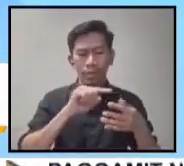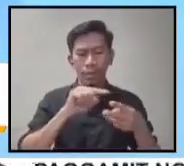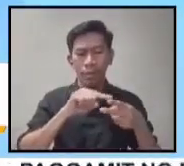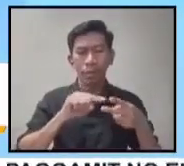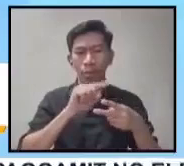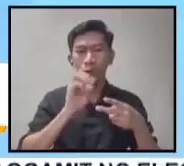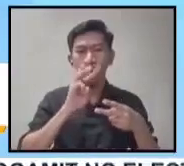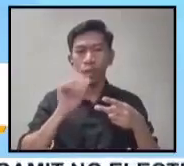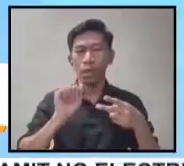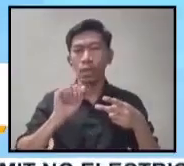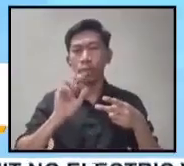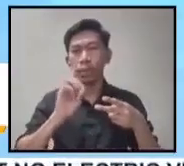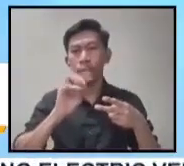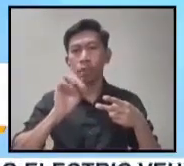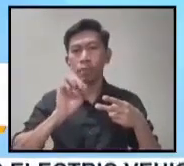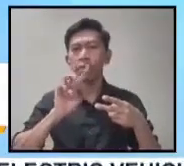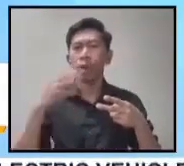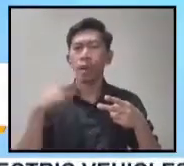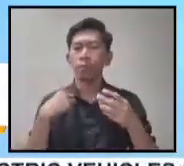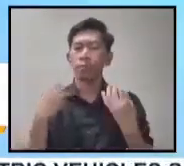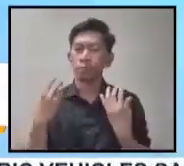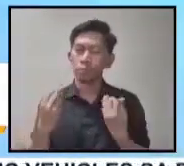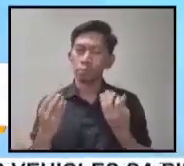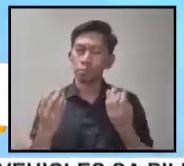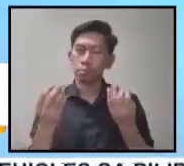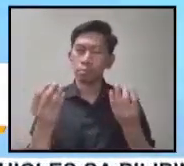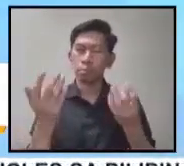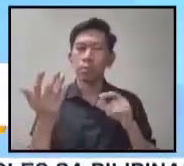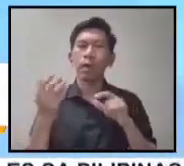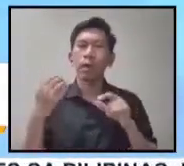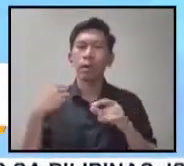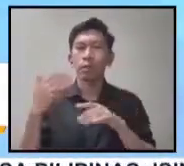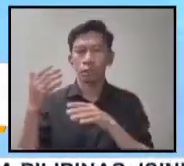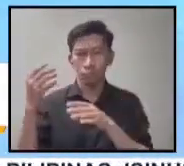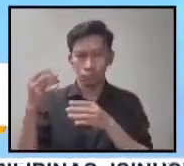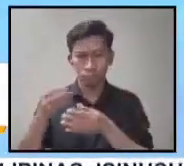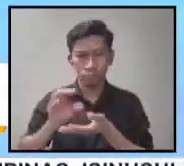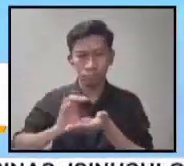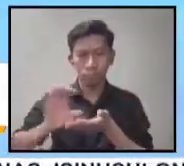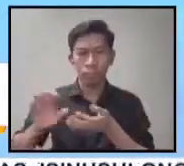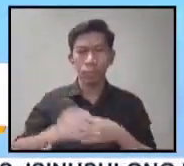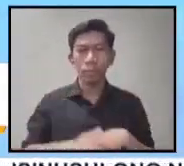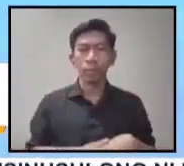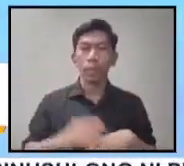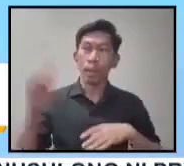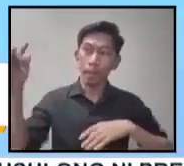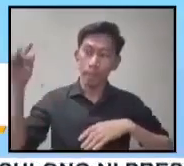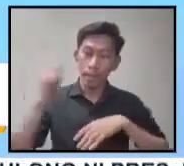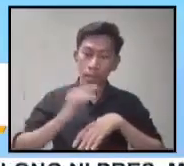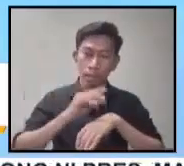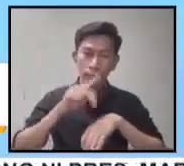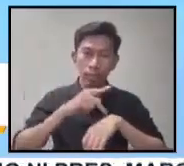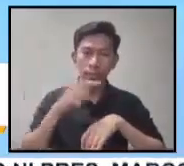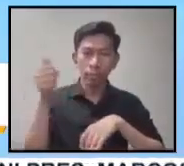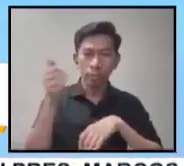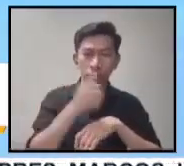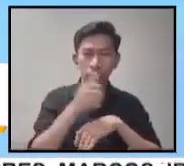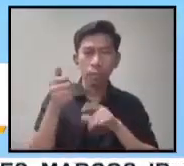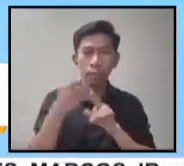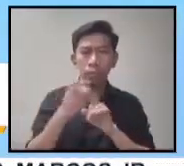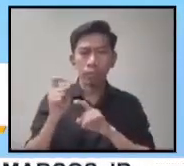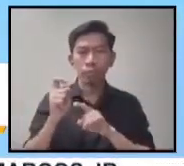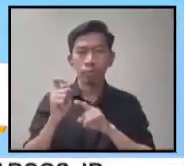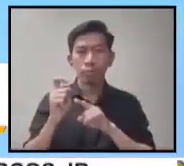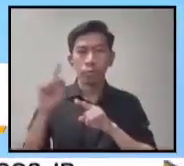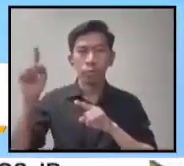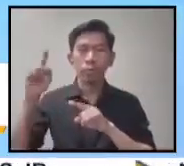burial assistance na 20,000 pesos. Sasagutin din ng repatriation at transportation cost mula airport hanggang mihatid